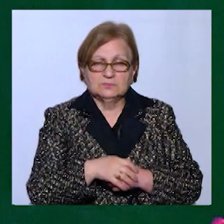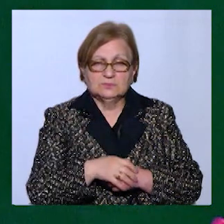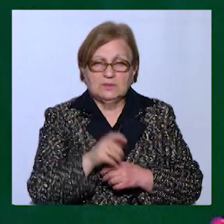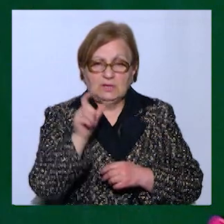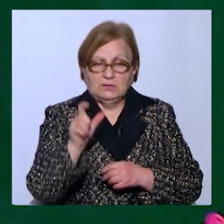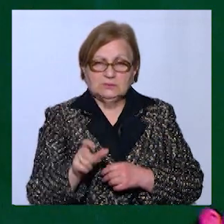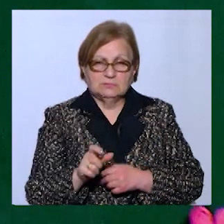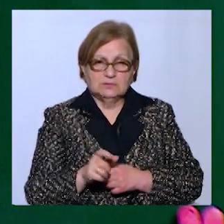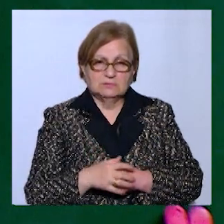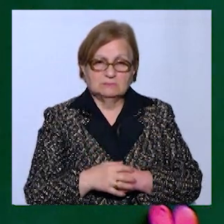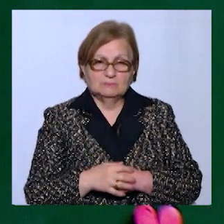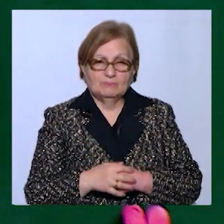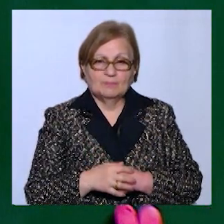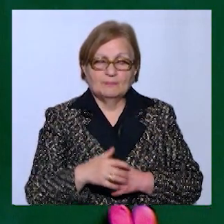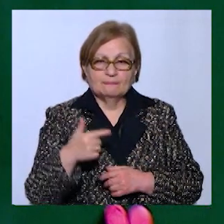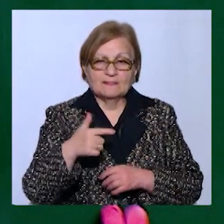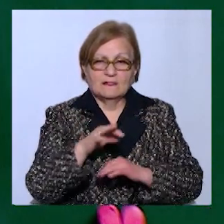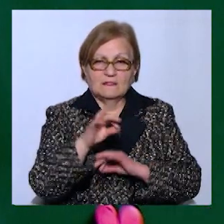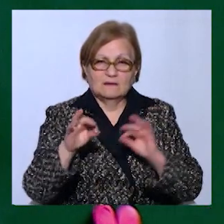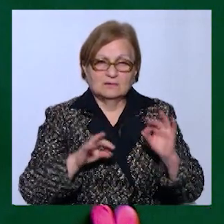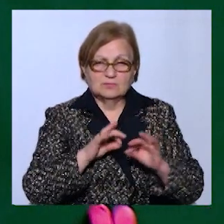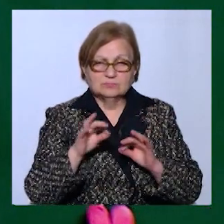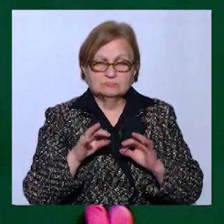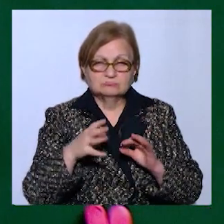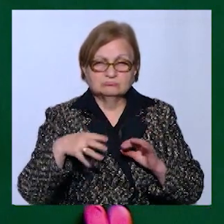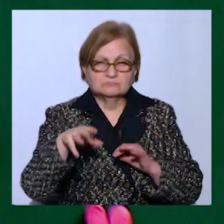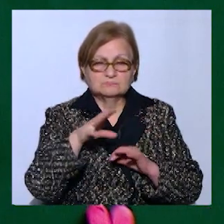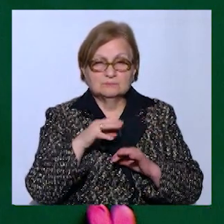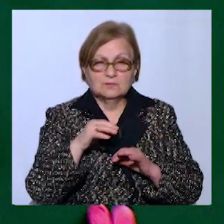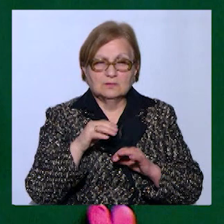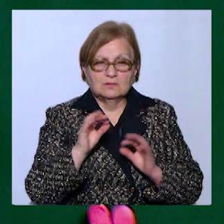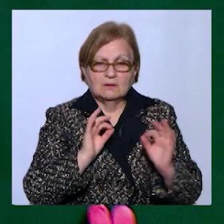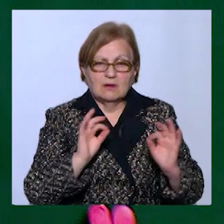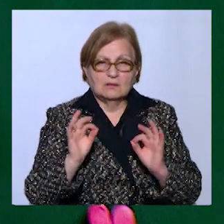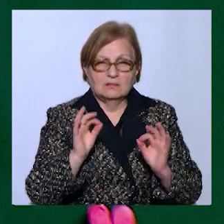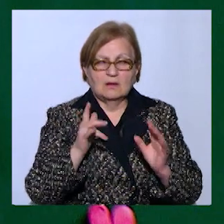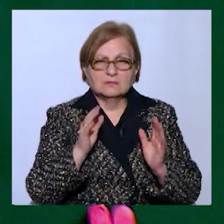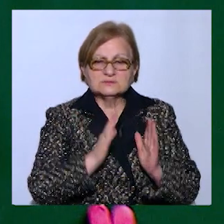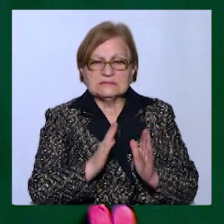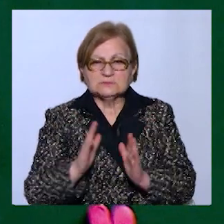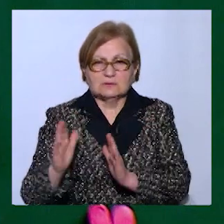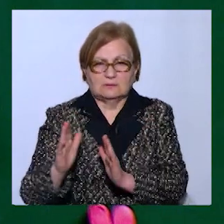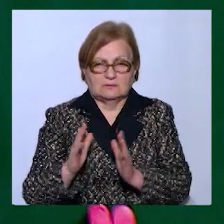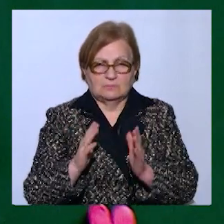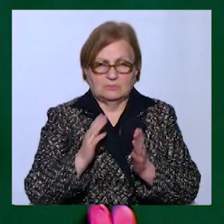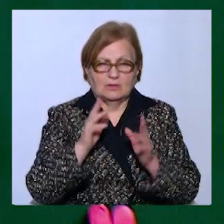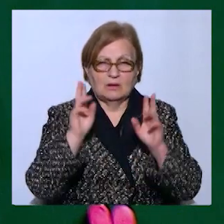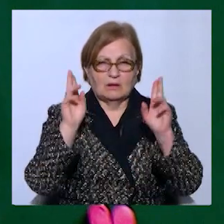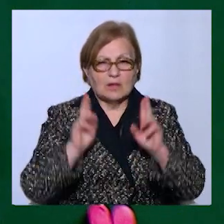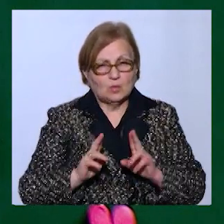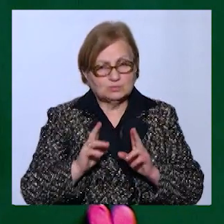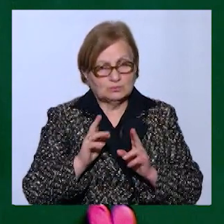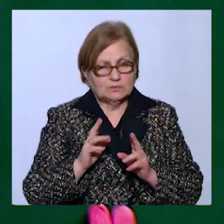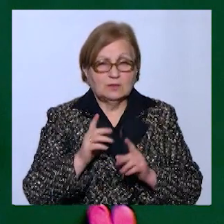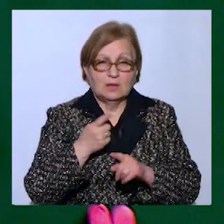ადამიანი გეომეტრიაში და როგორც ყველაფერში აწესრიგებს, წესრიგი უყვარს, კანონზომიერებები უყვარს ყველგან.